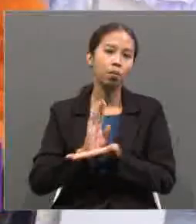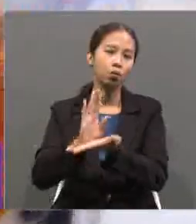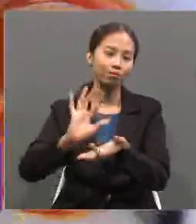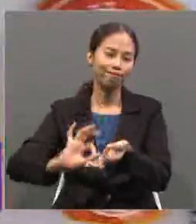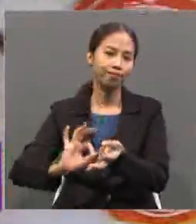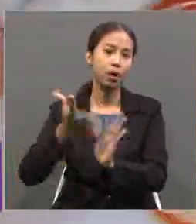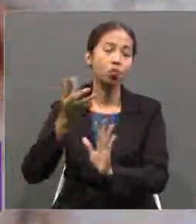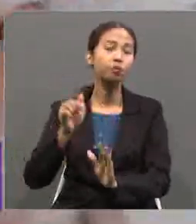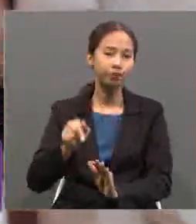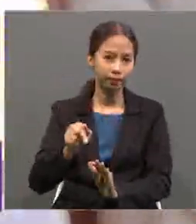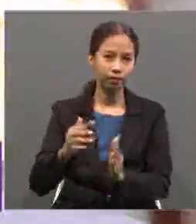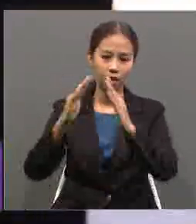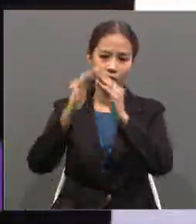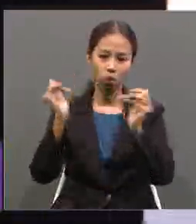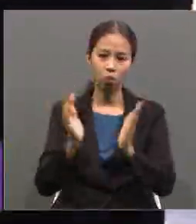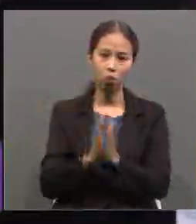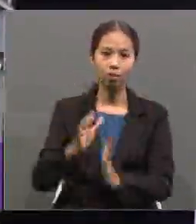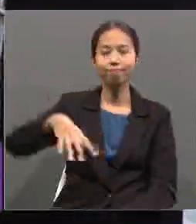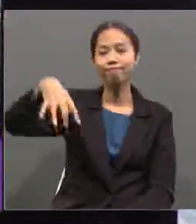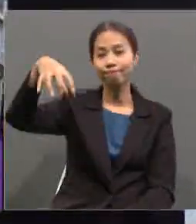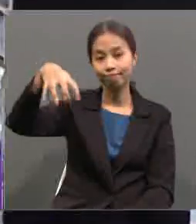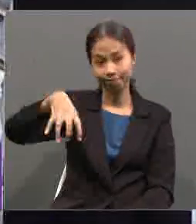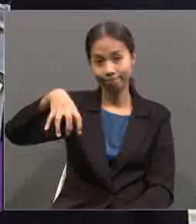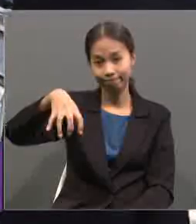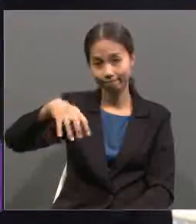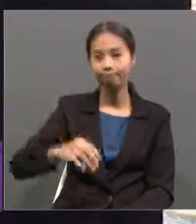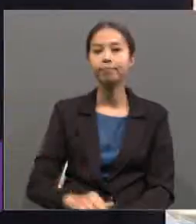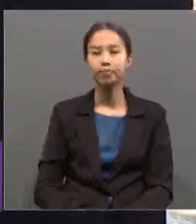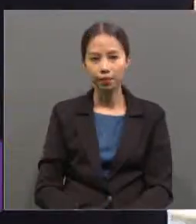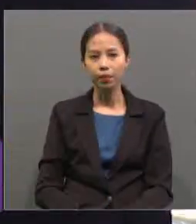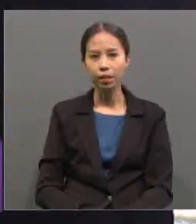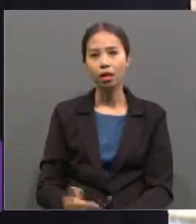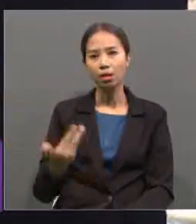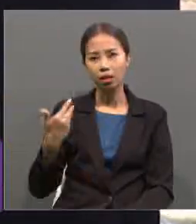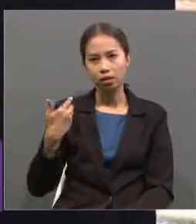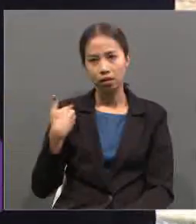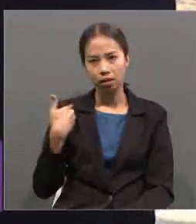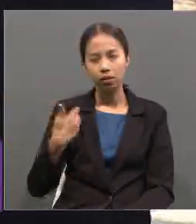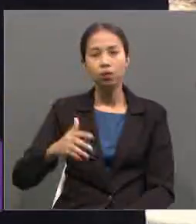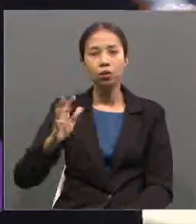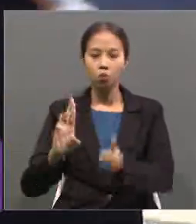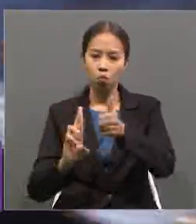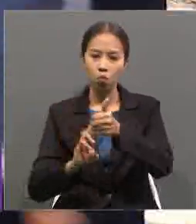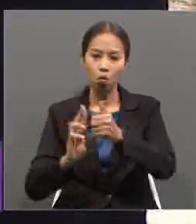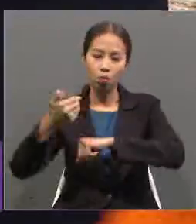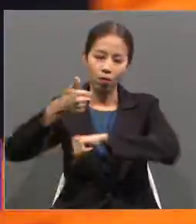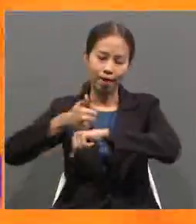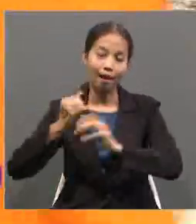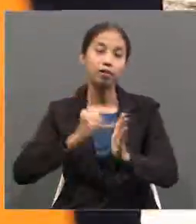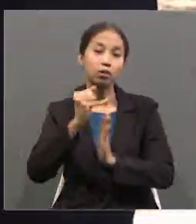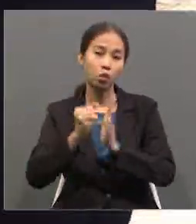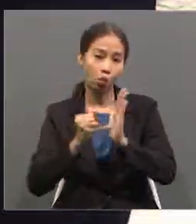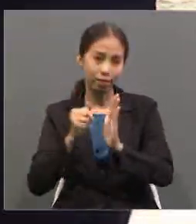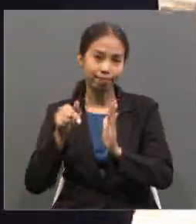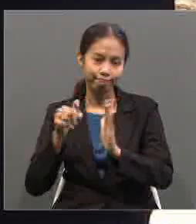ศพแบบเรียบง่ายครับที่วัดสาลาลอยตำบลส้มป่อยอำเภอจตุรัสโดยมีนายสมบัติไตรศักดิ์รองผู้ว่าราชการจังหวัด